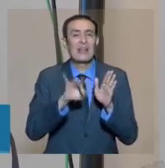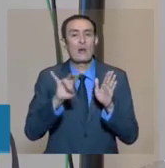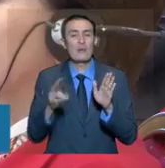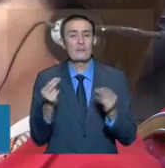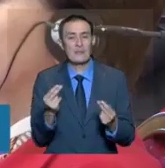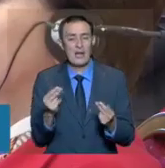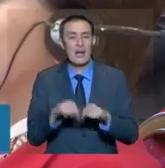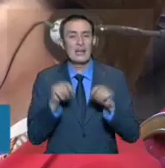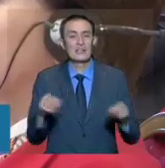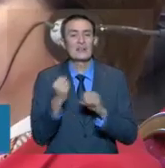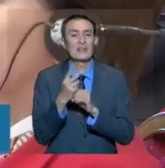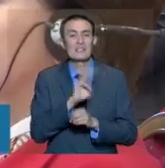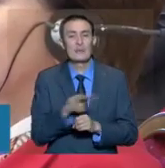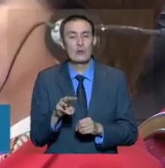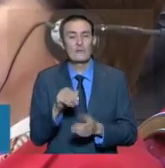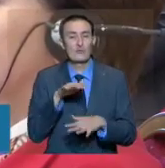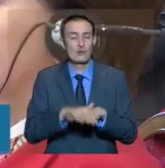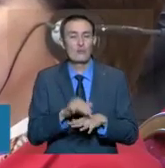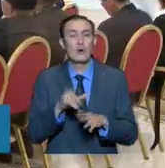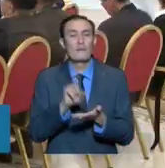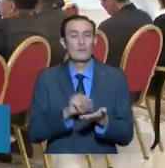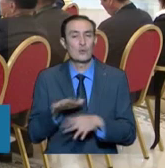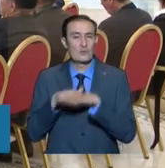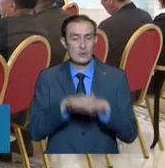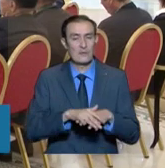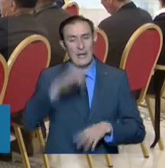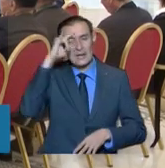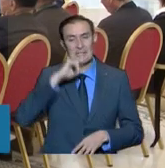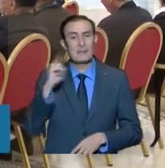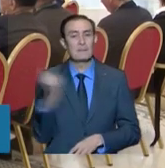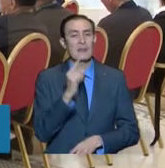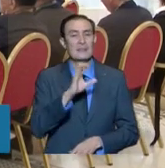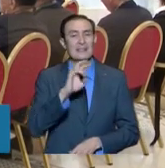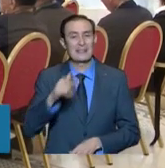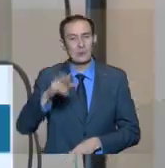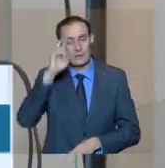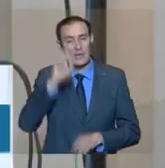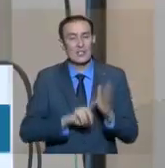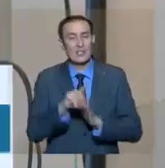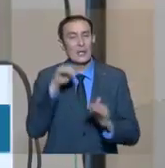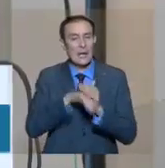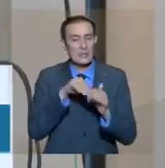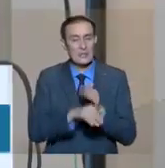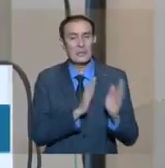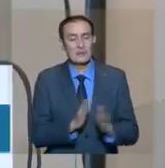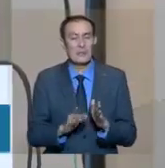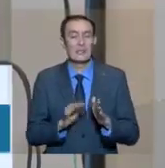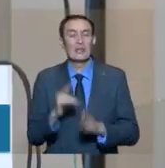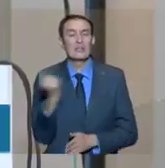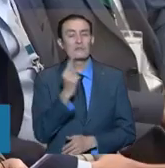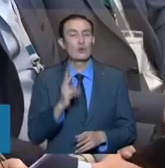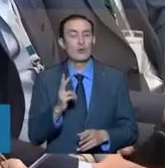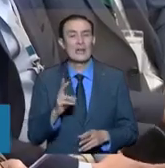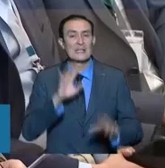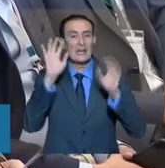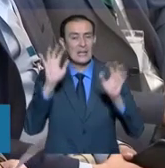тенге. Открыто 12 миллионов счетов по пенсионным взносам. Казахстан – первая в СНГ страна, которая ввела накопительный компонент, и единственная страна, которая